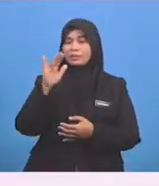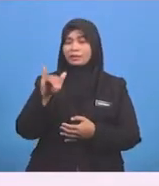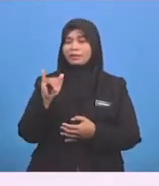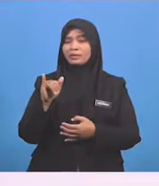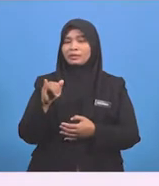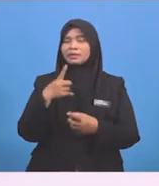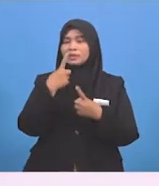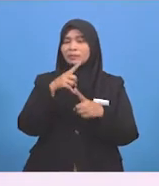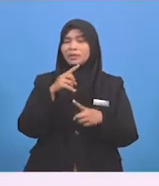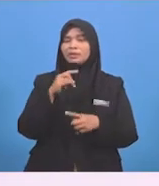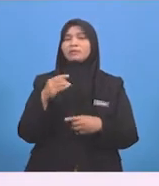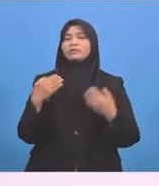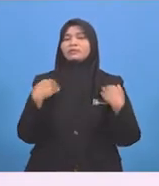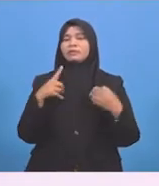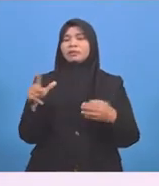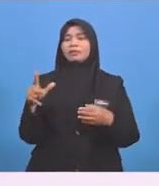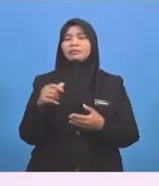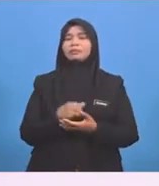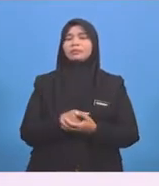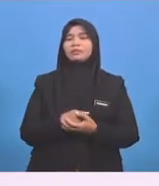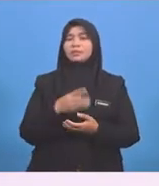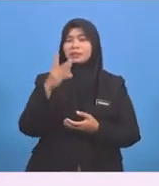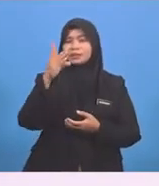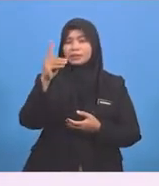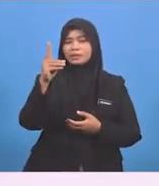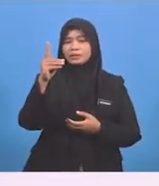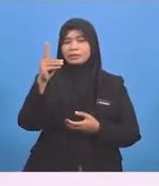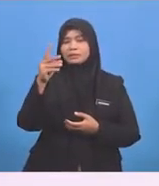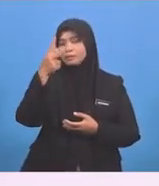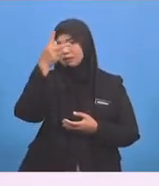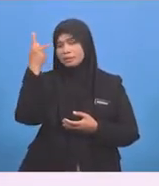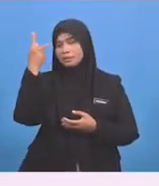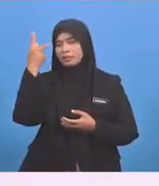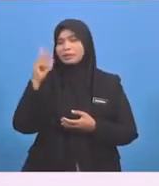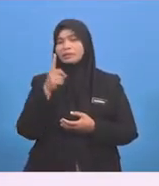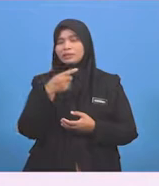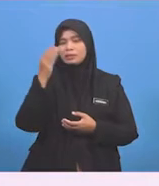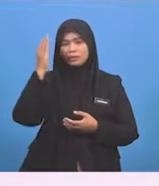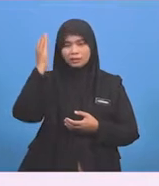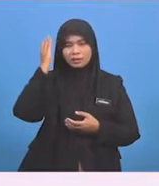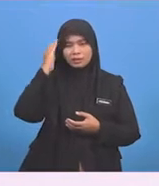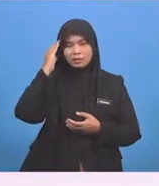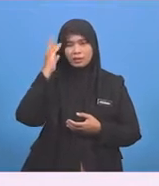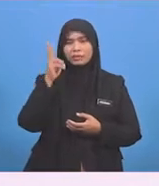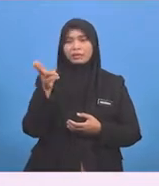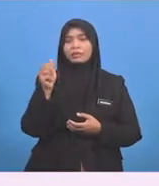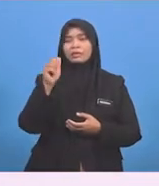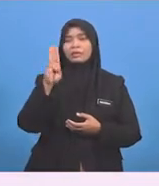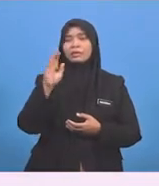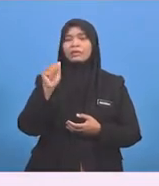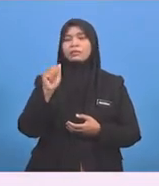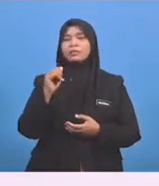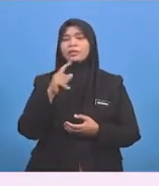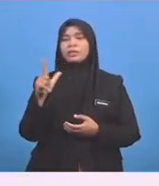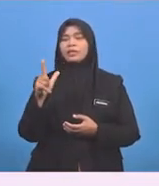Ya, jawapannya adalah D. Kerana kita tahu haba yang diserap